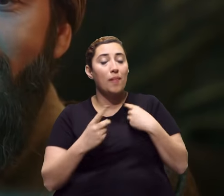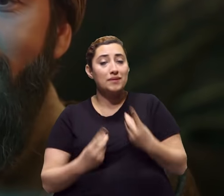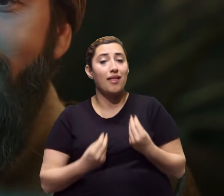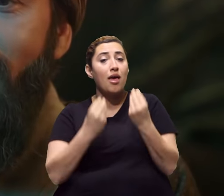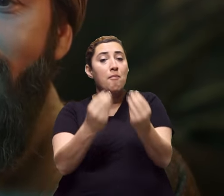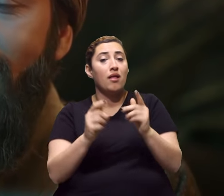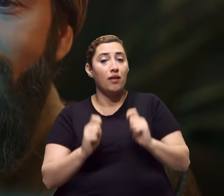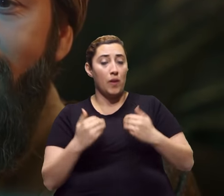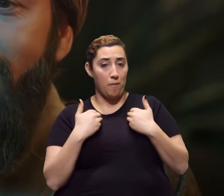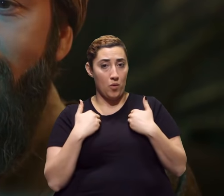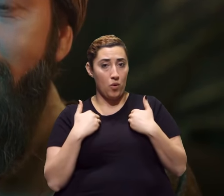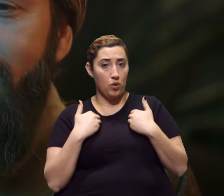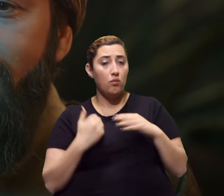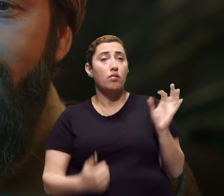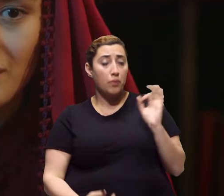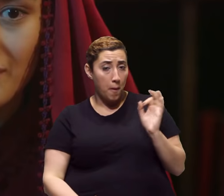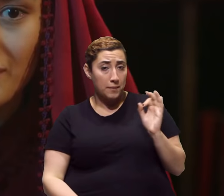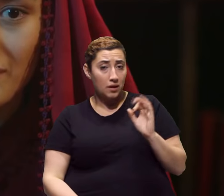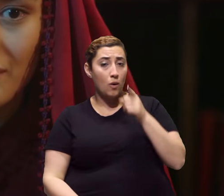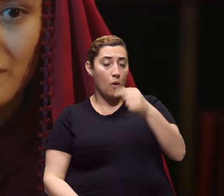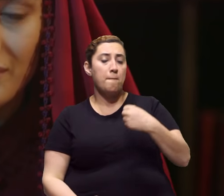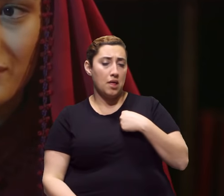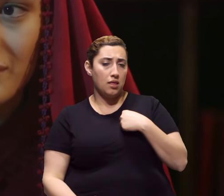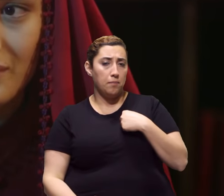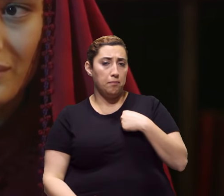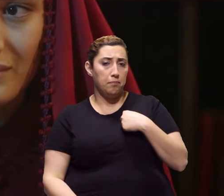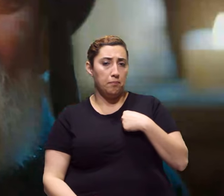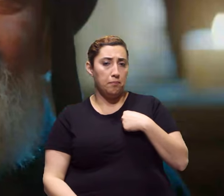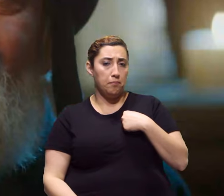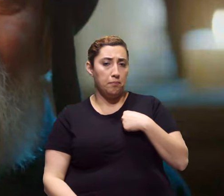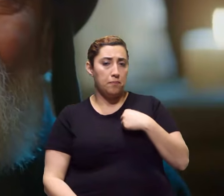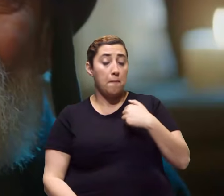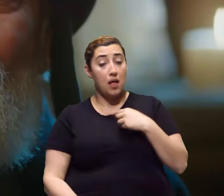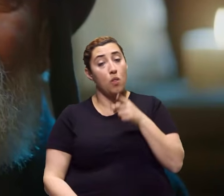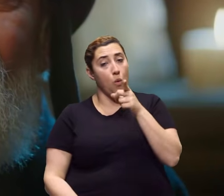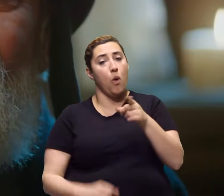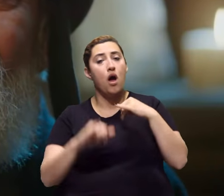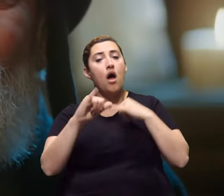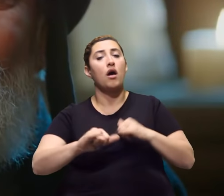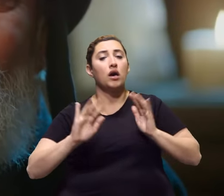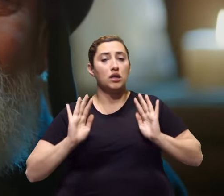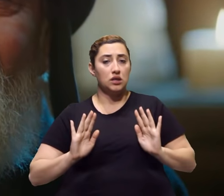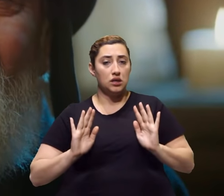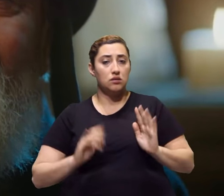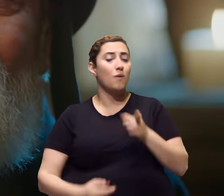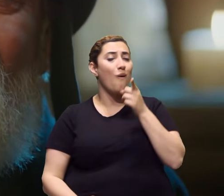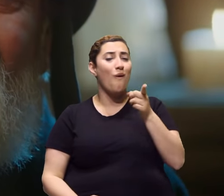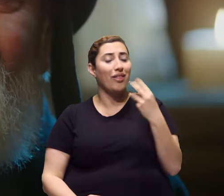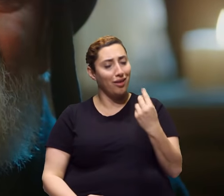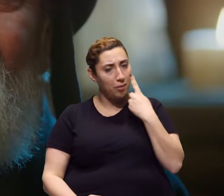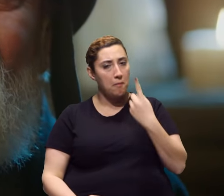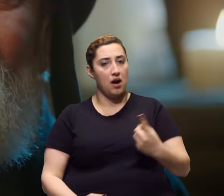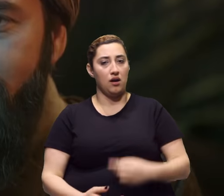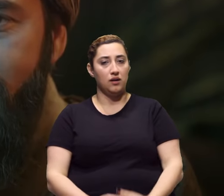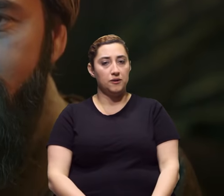ederim. Elbet o benim, ben de o. Ona iyi